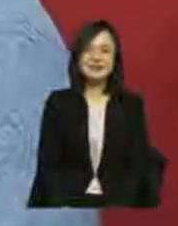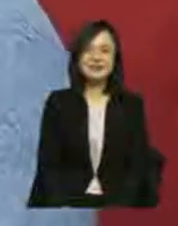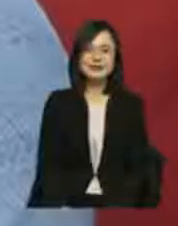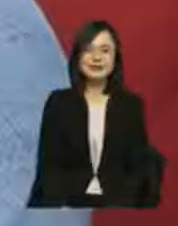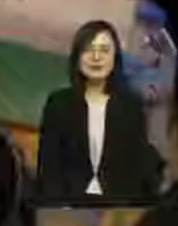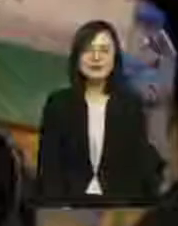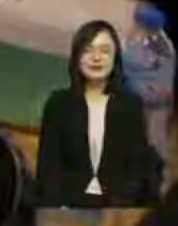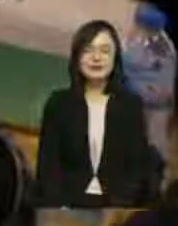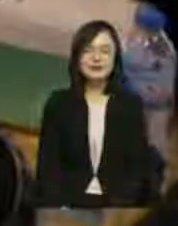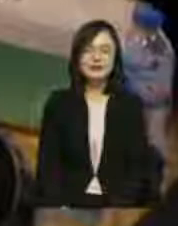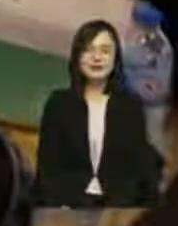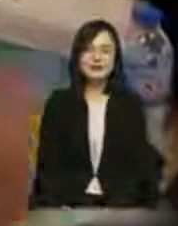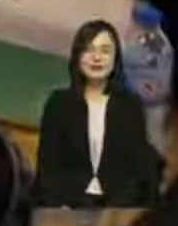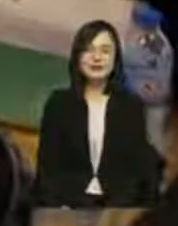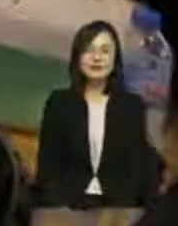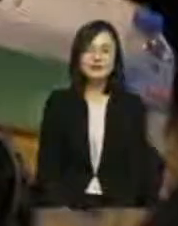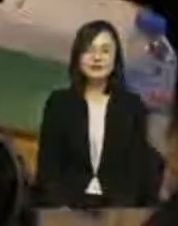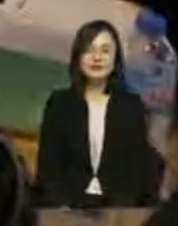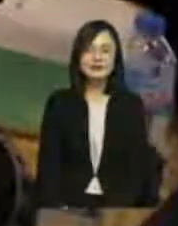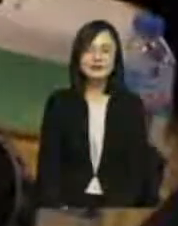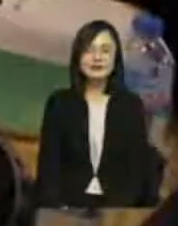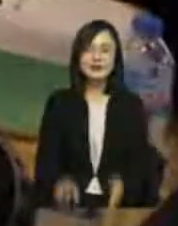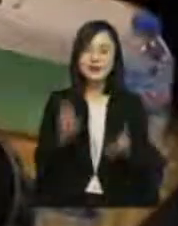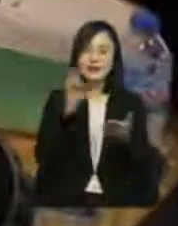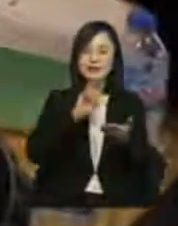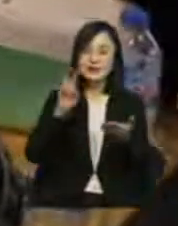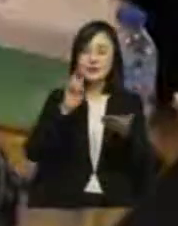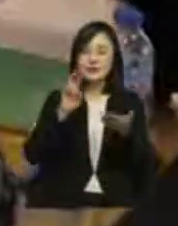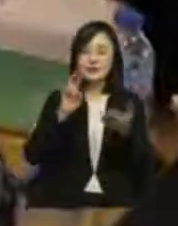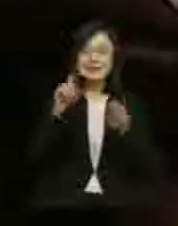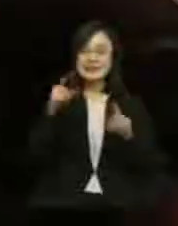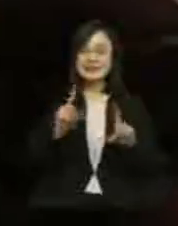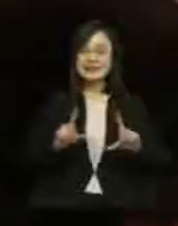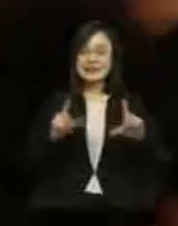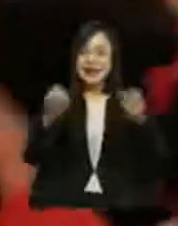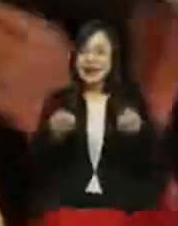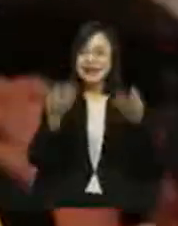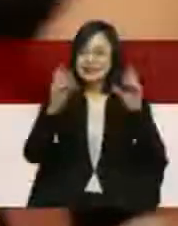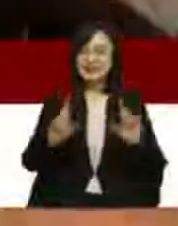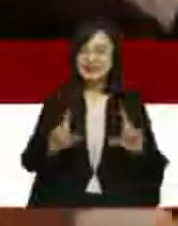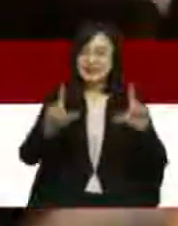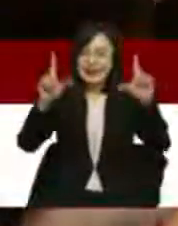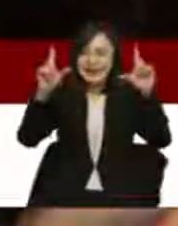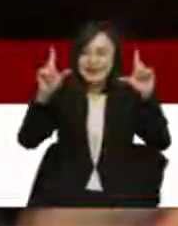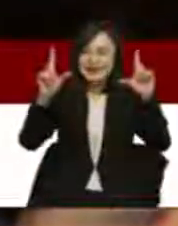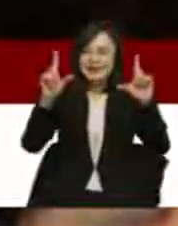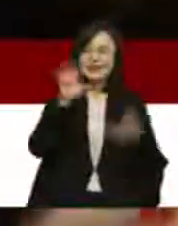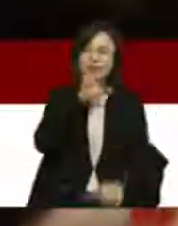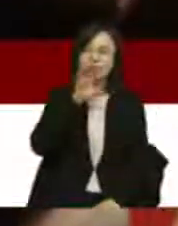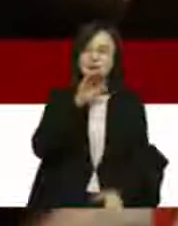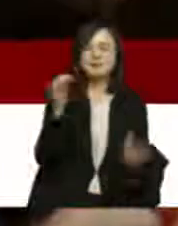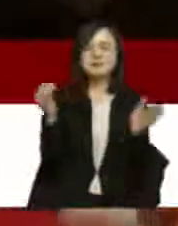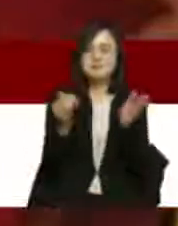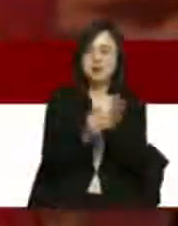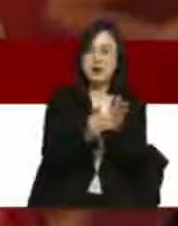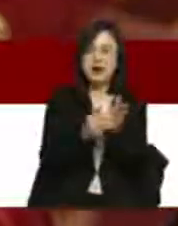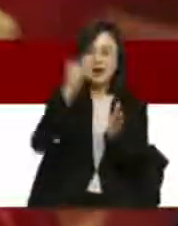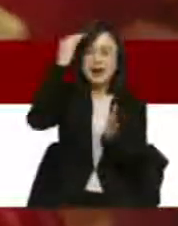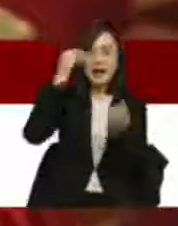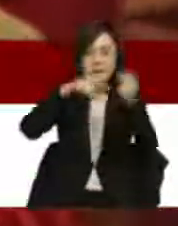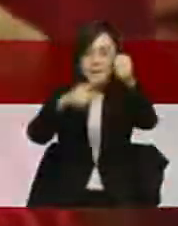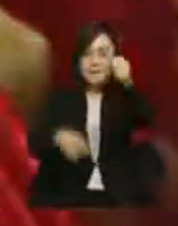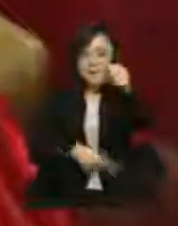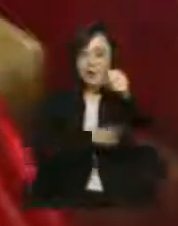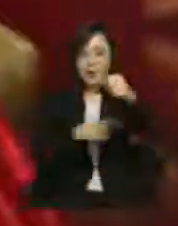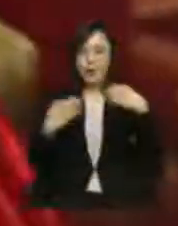배웁니다. 대망의 콘서트 당일, 꼼꼼하게 리허설을 마치고 한복까지 갈아입으니 기대와 긴장이